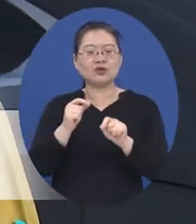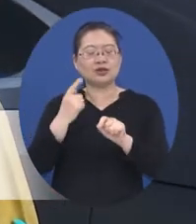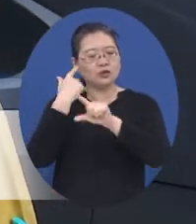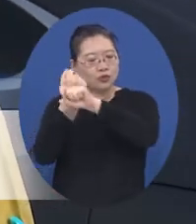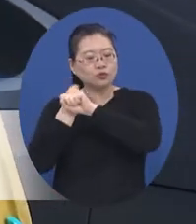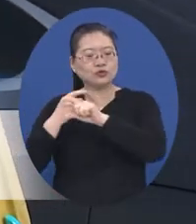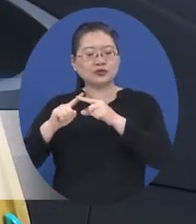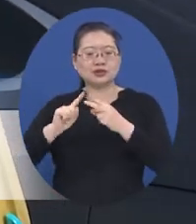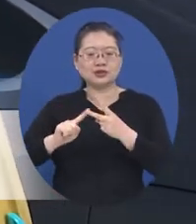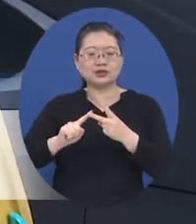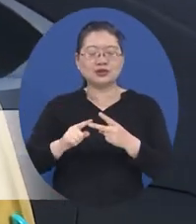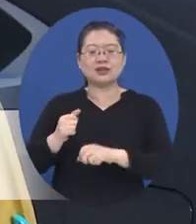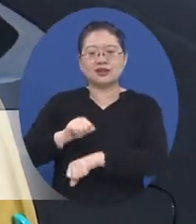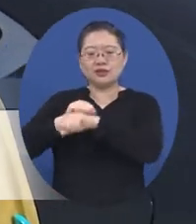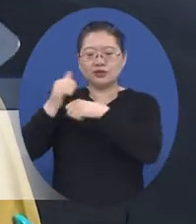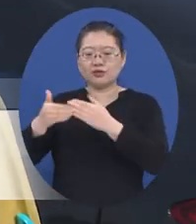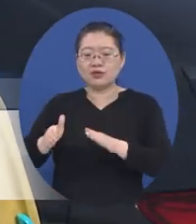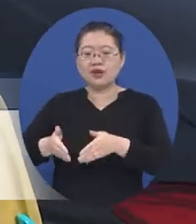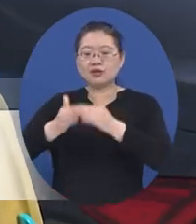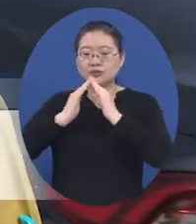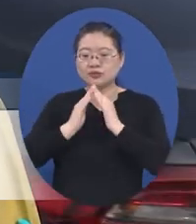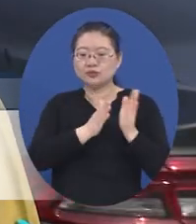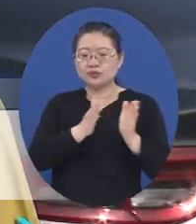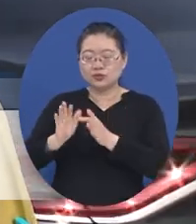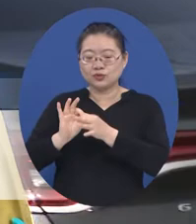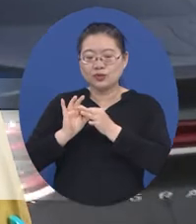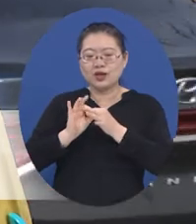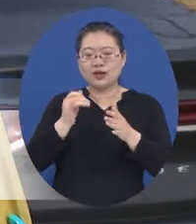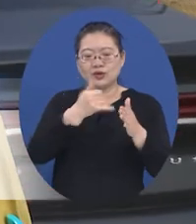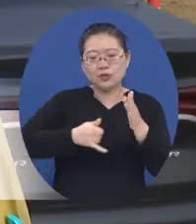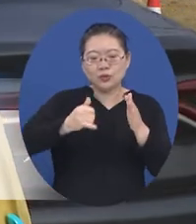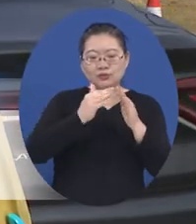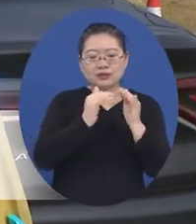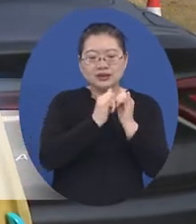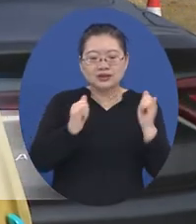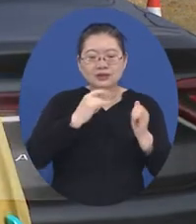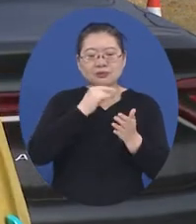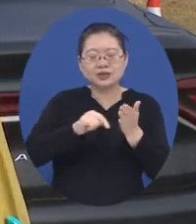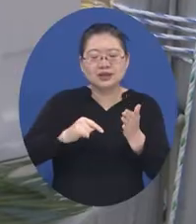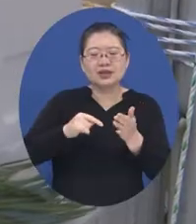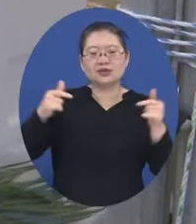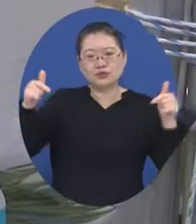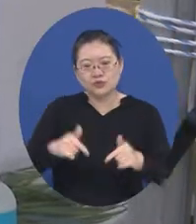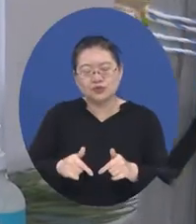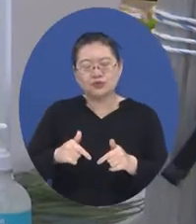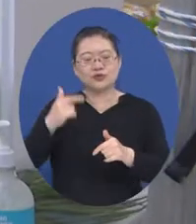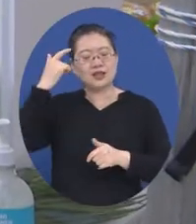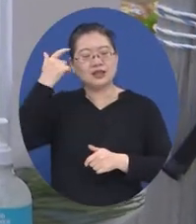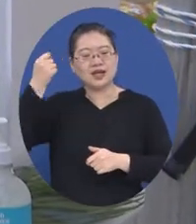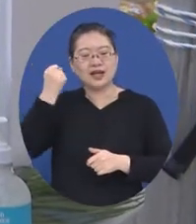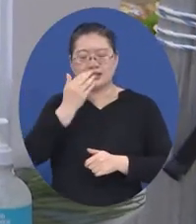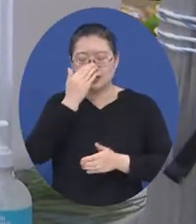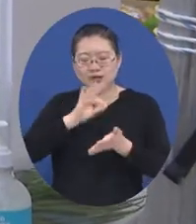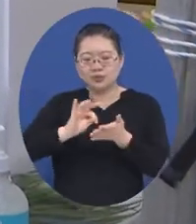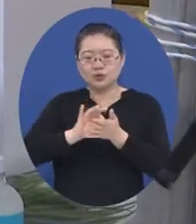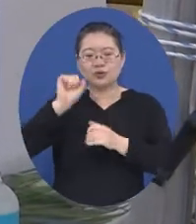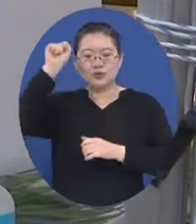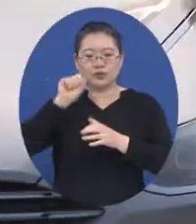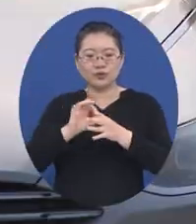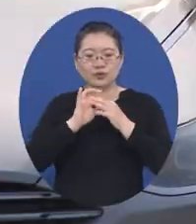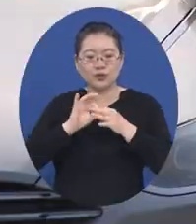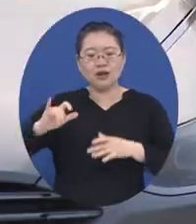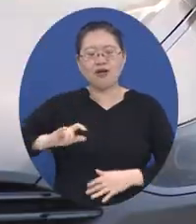저장 공간을 마련해가지고 농민들 피해를 좀 최소화하는 방향으로 그렇게 추진하겠습니다. 착한 소비 운동을 통해